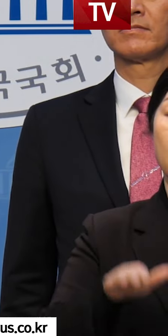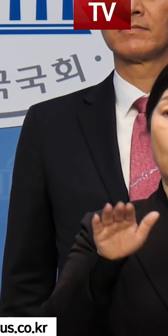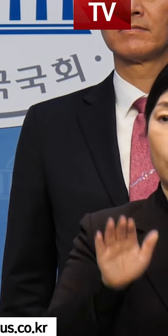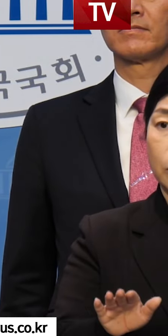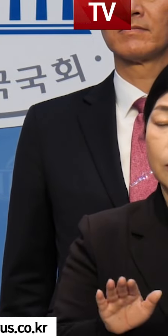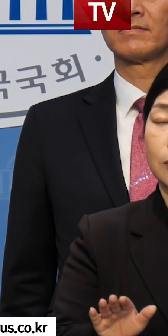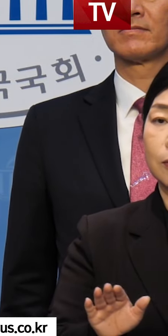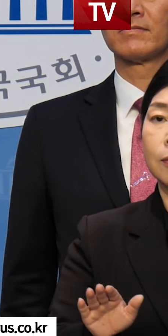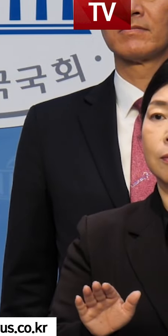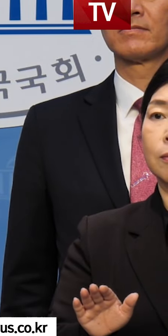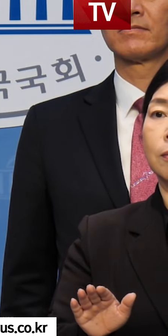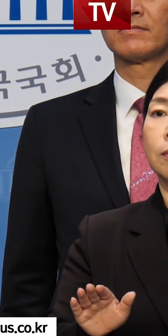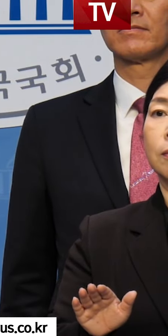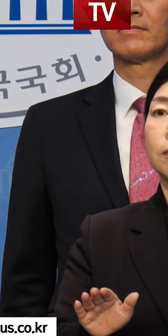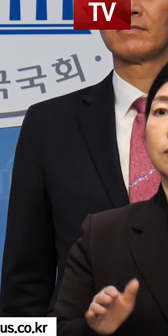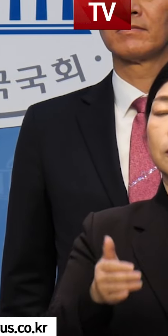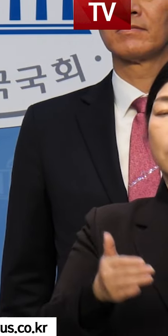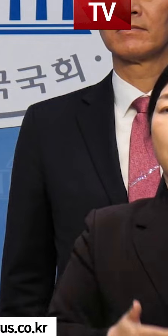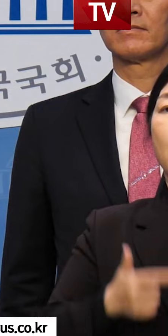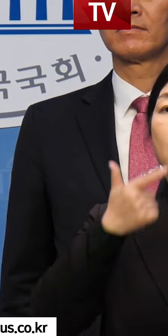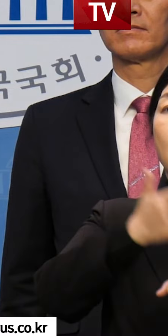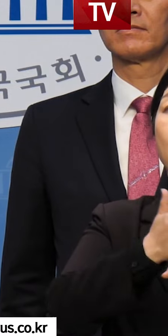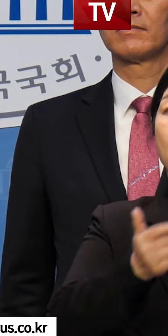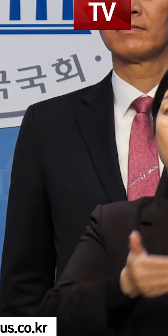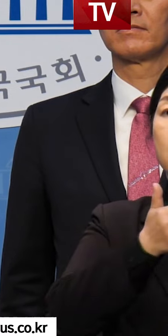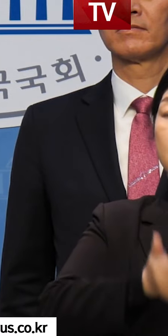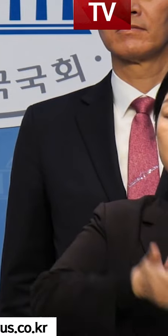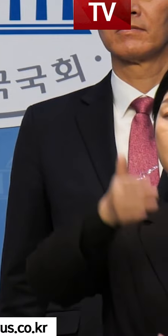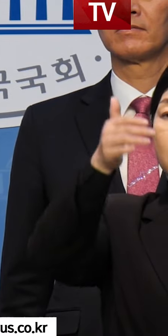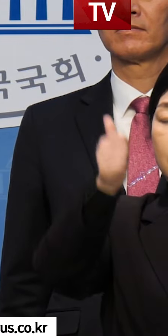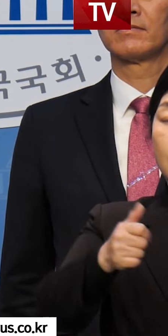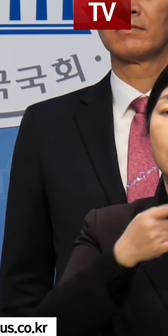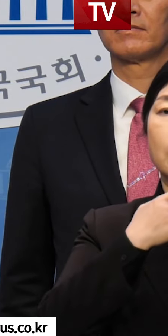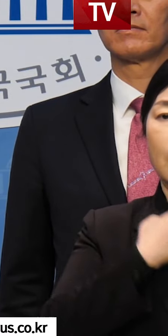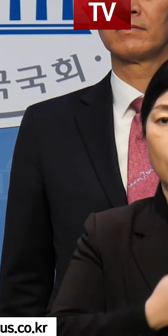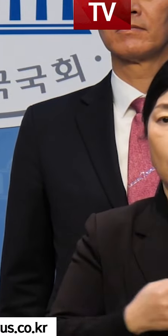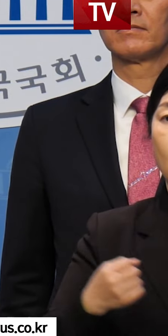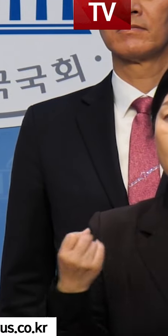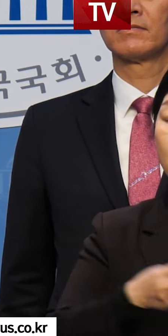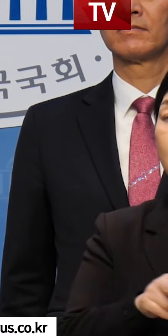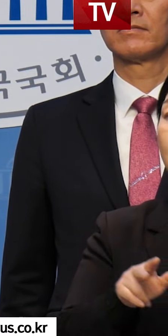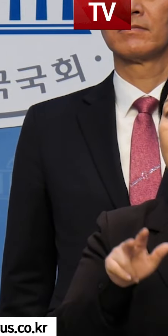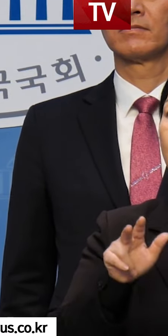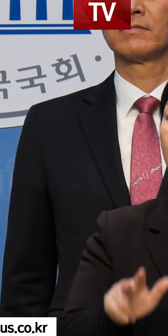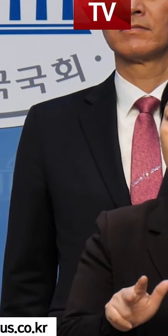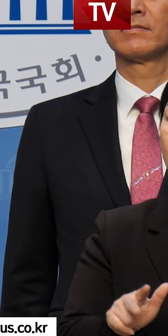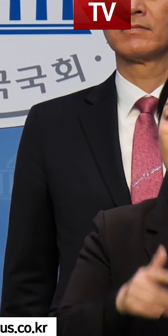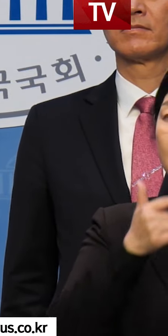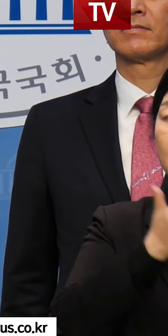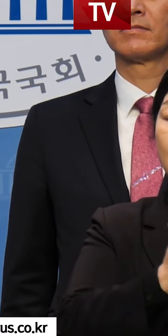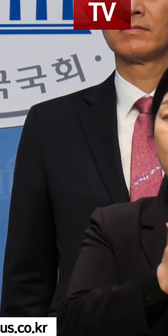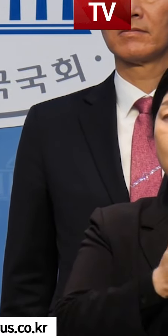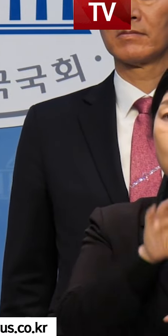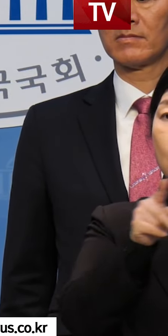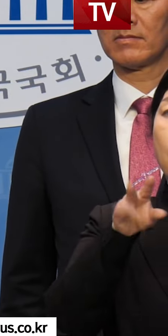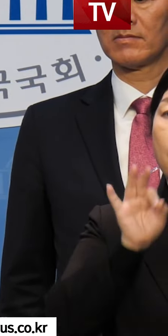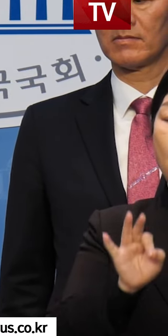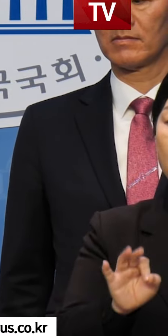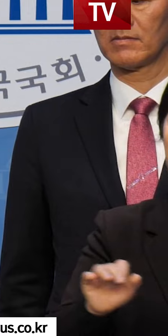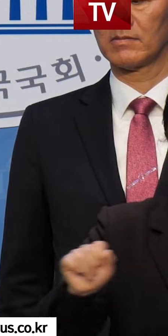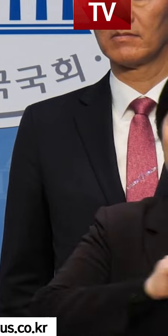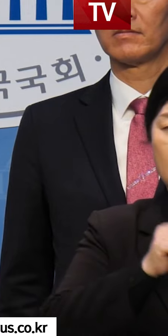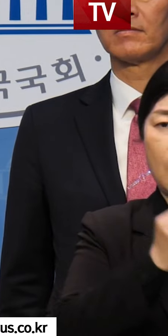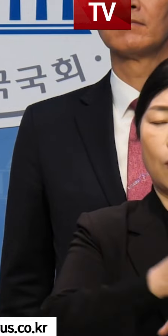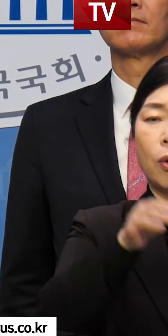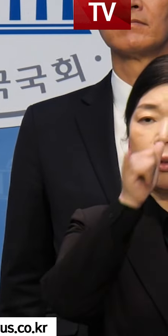오늘은 전 남양주 시장을 역임하셨고 지금 현재 남양주 병원에서 후보로 열심히 뛰고